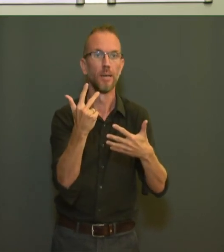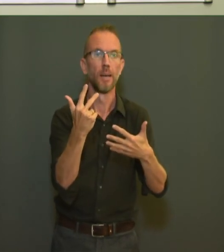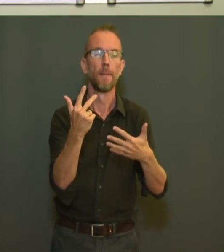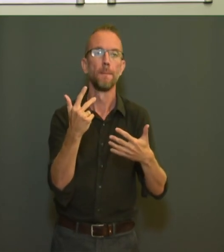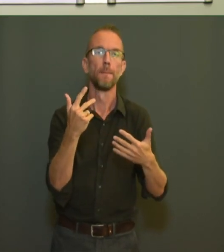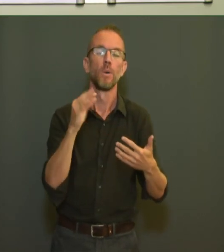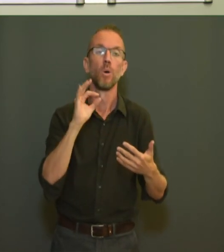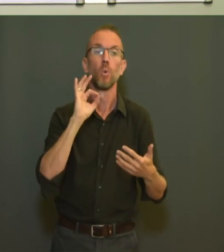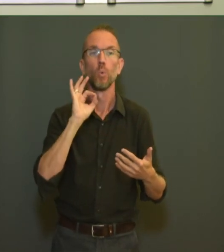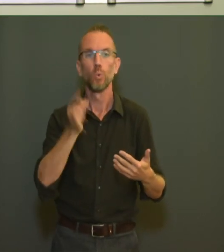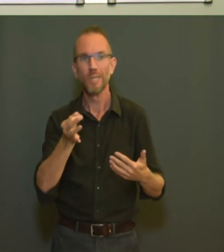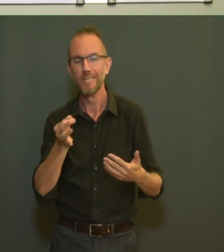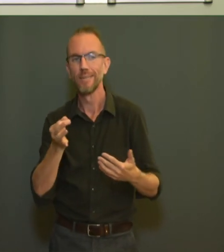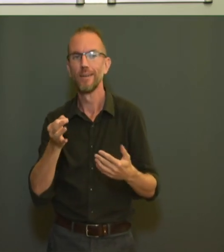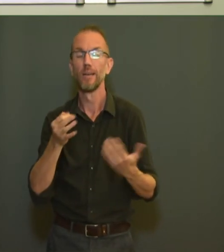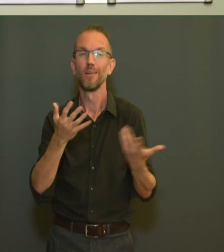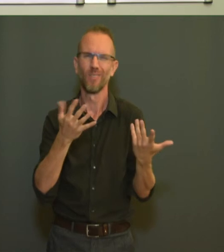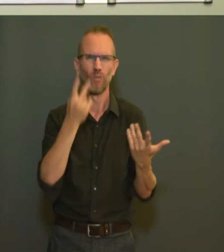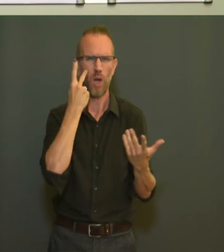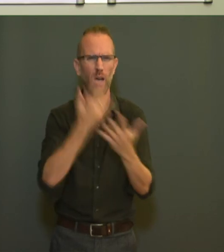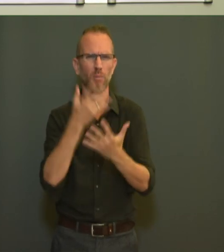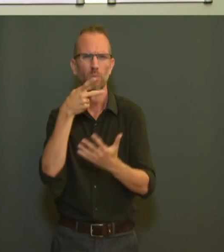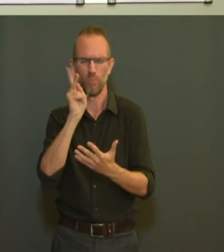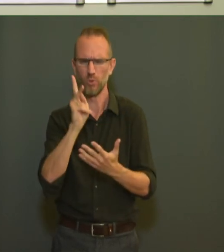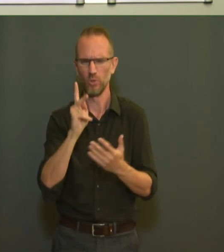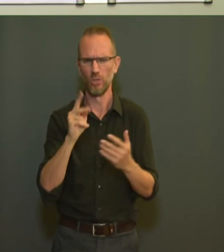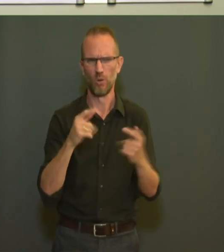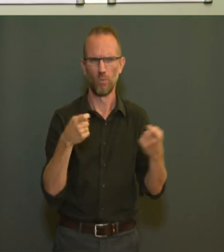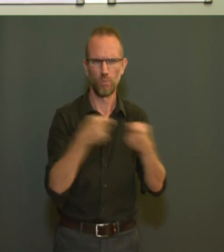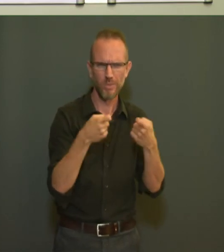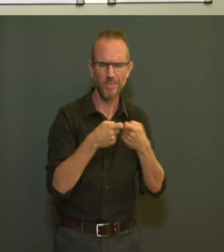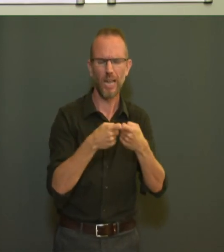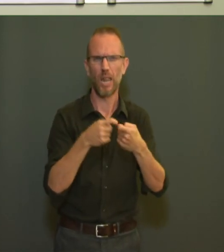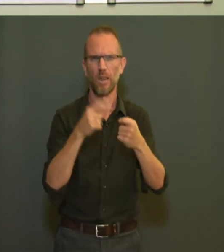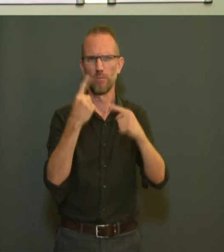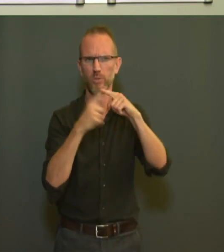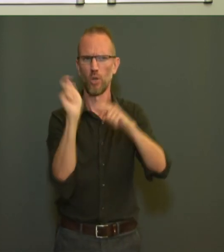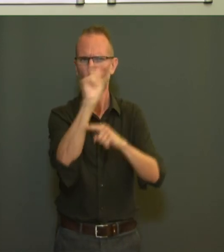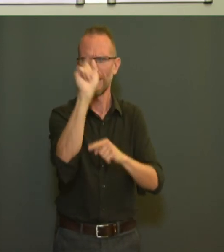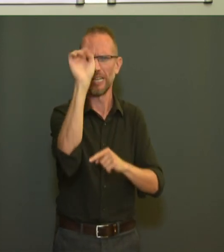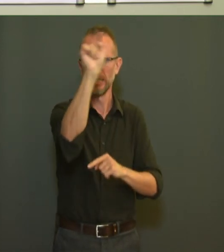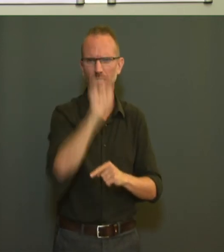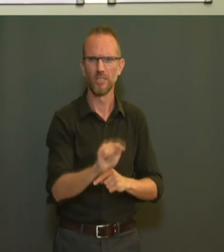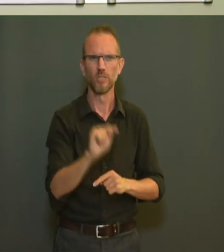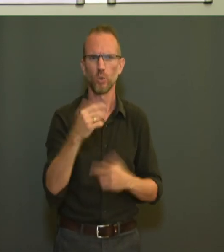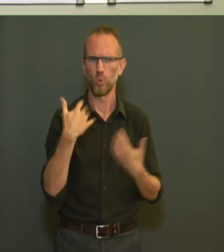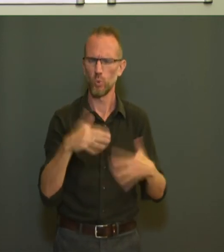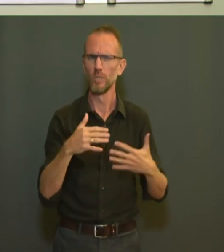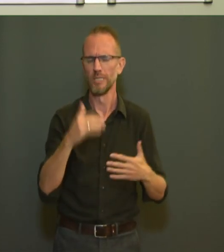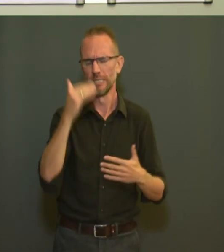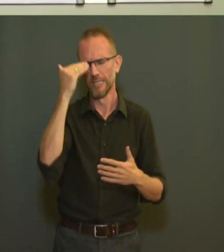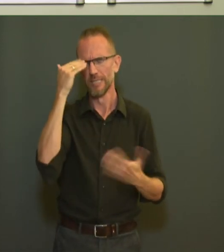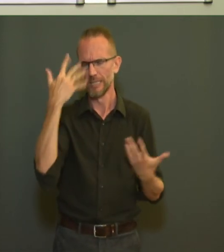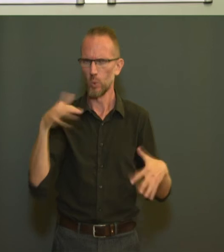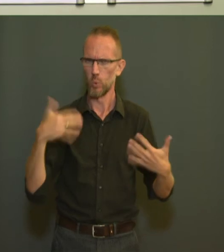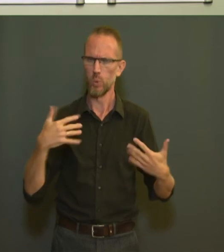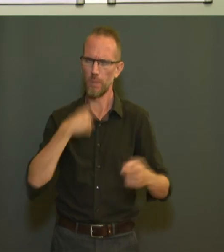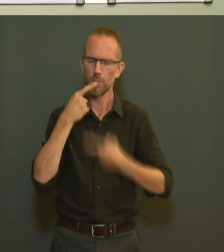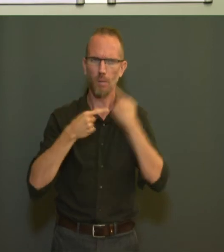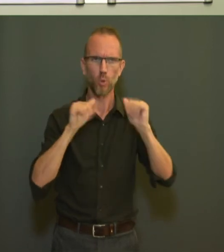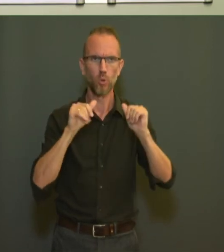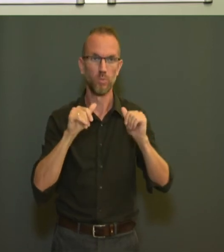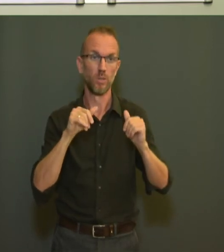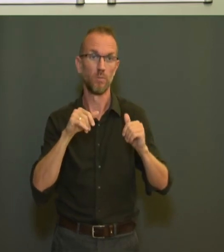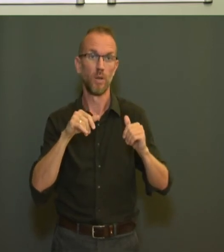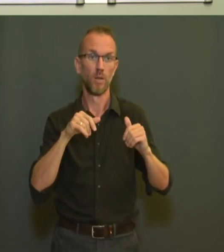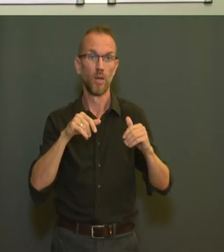Bruxelles depuis déjà quelques jours, si pas quelques semaines, on sait que dans notre pays, la majorité des contaminations se passent dans